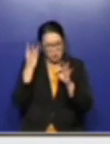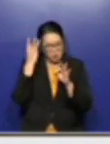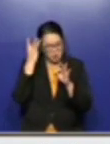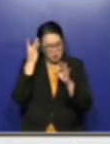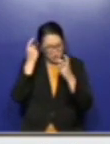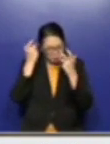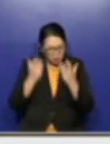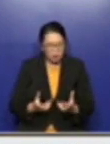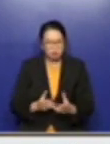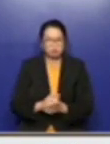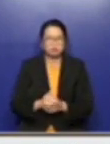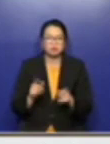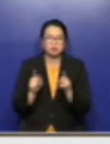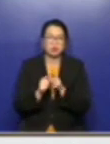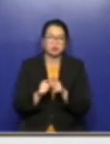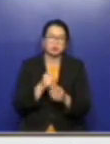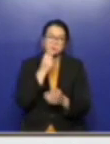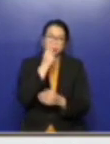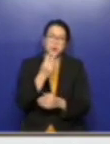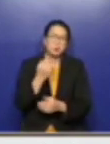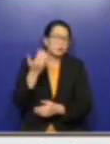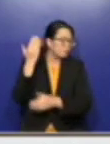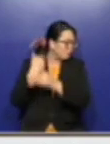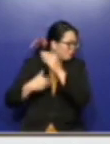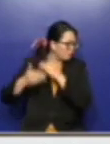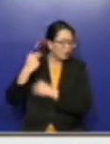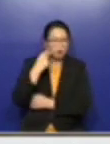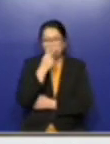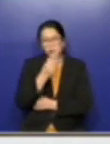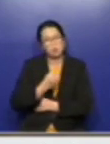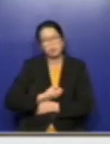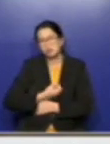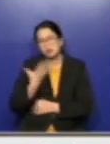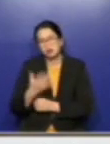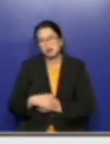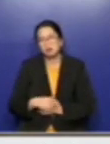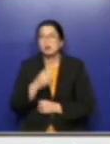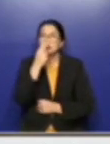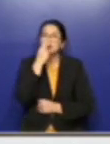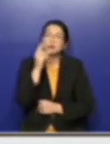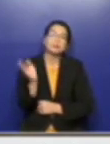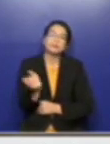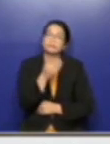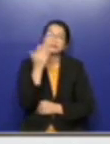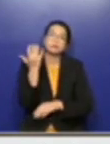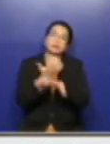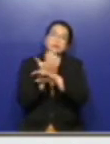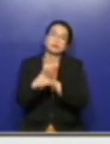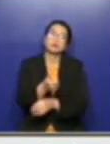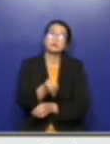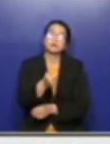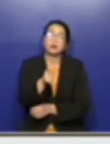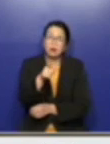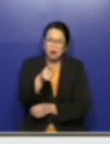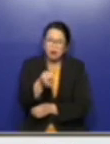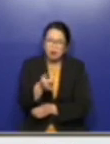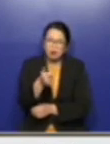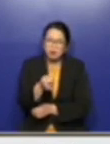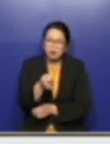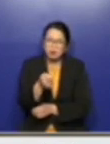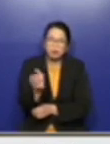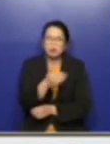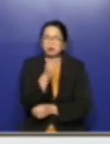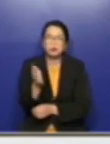ณคนดูกลุ่มของท่านเนี่ยนะครับดูแล้วก็ผ่านไปกดรีโมทไปช่องอะไรเนี่ยก็กดเลย